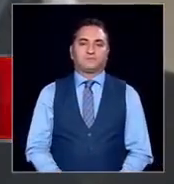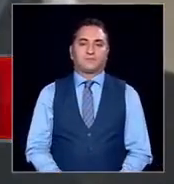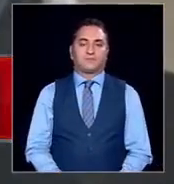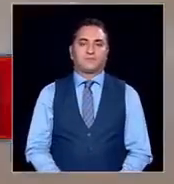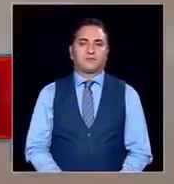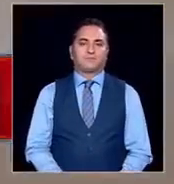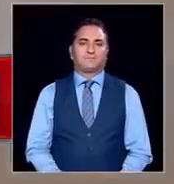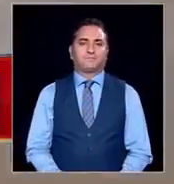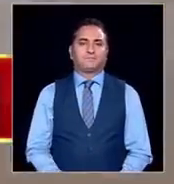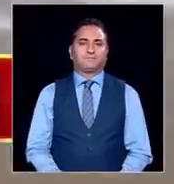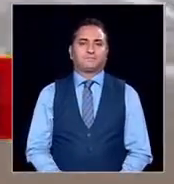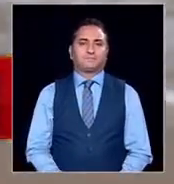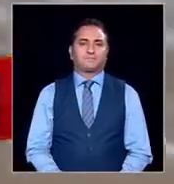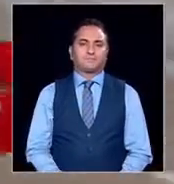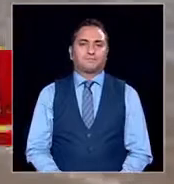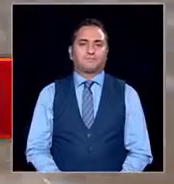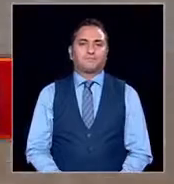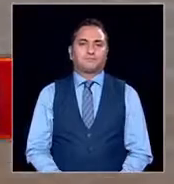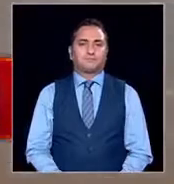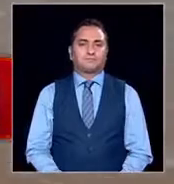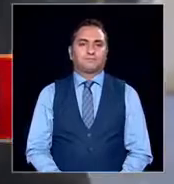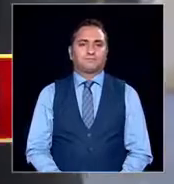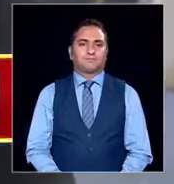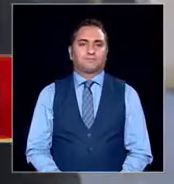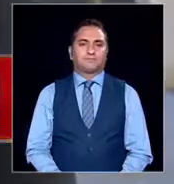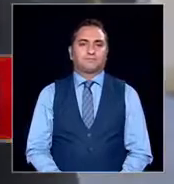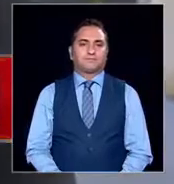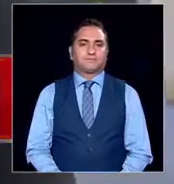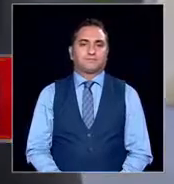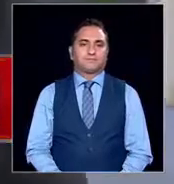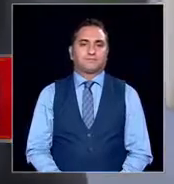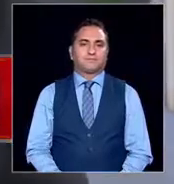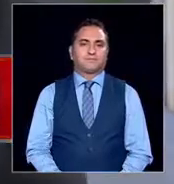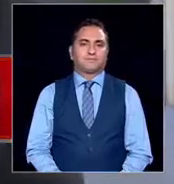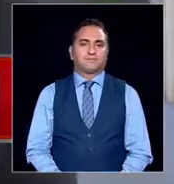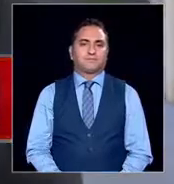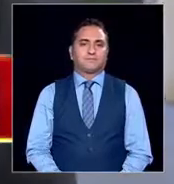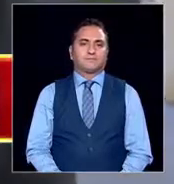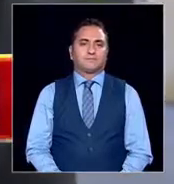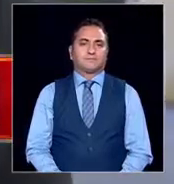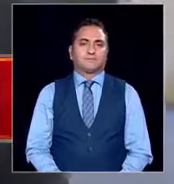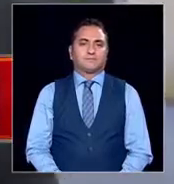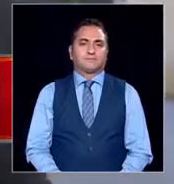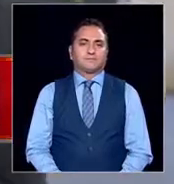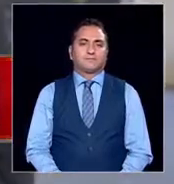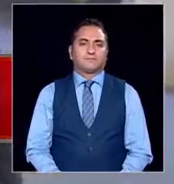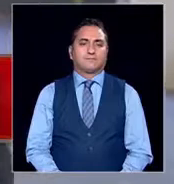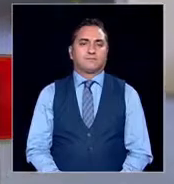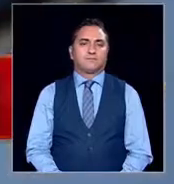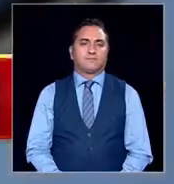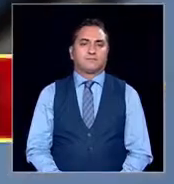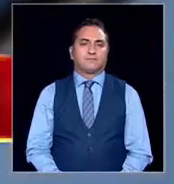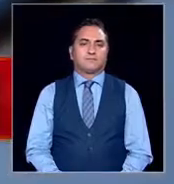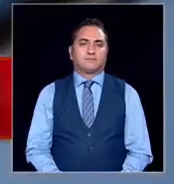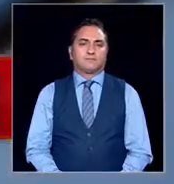rezervasyonu yaptırdım. Tamamıyla o gerçek otelin formatında bir otel rezervasyon bilgisi geldi. Hiçbir şekilde şüphelenmezsiniz